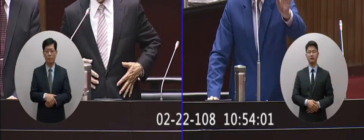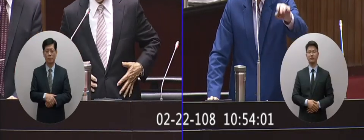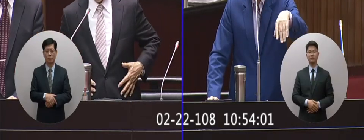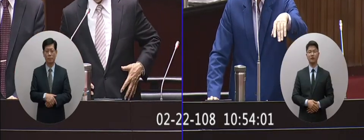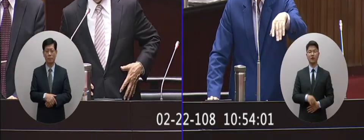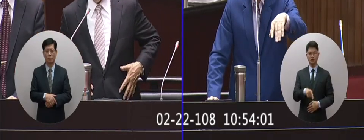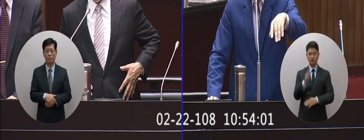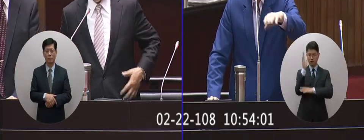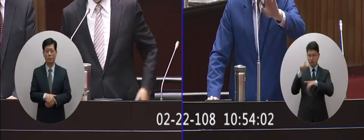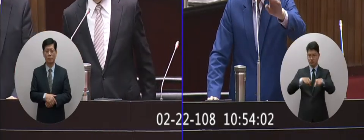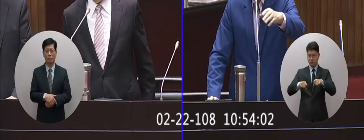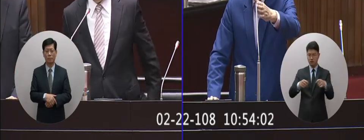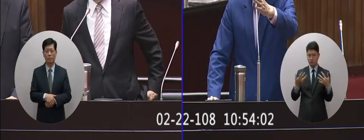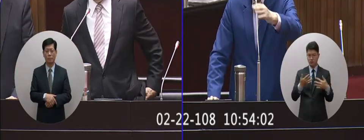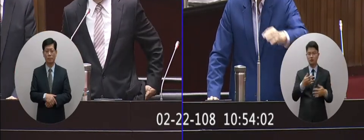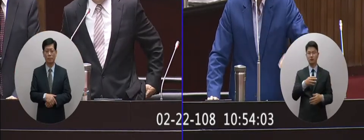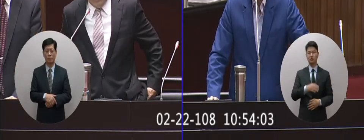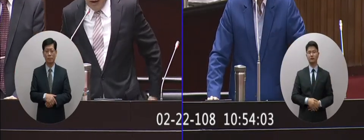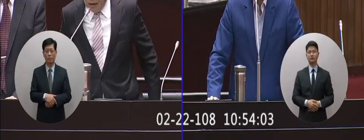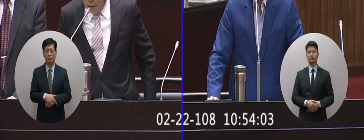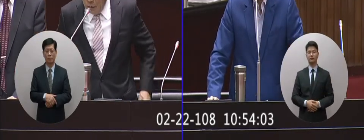个是政策面的啊。